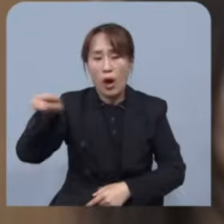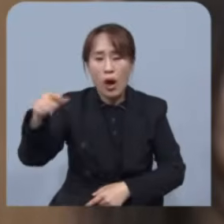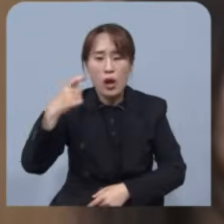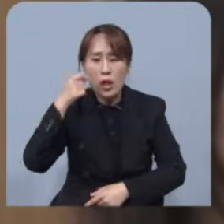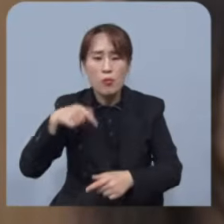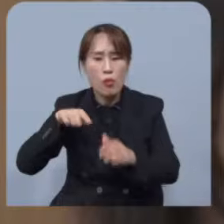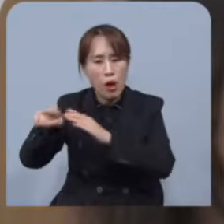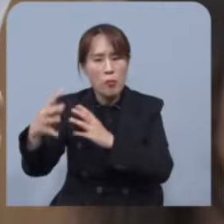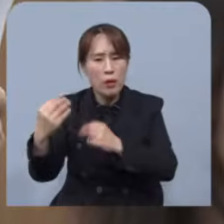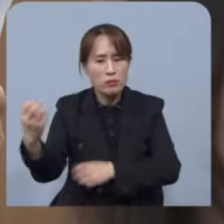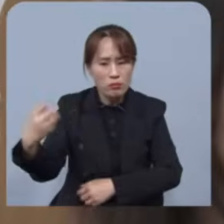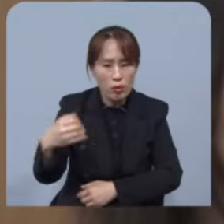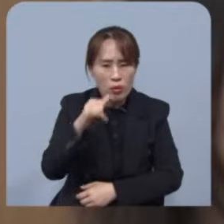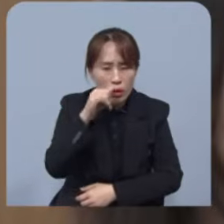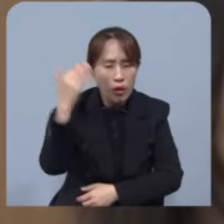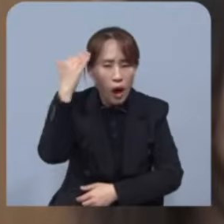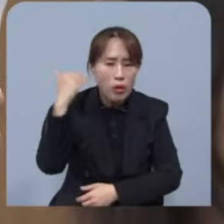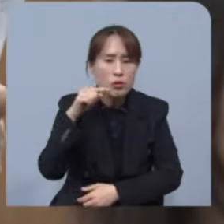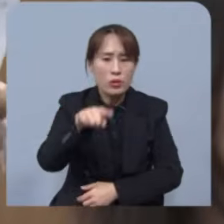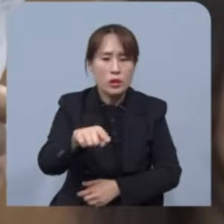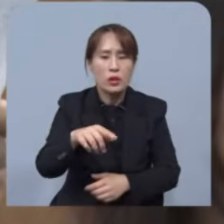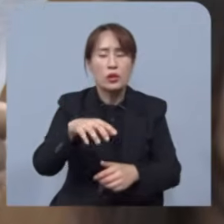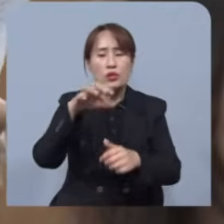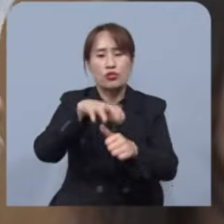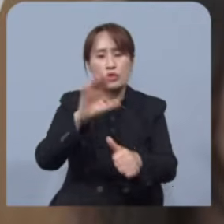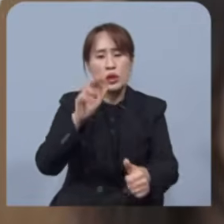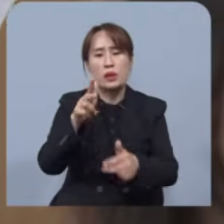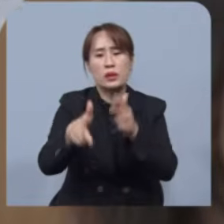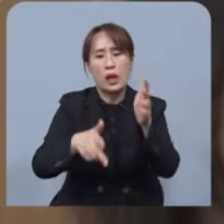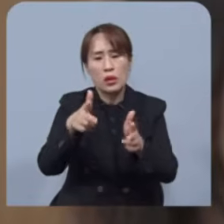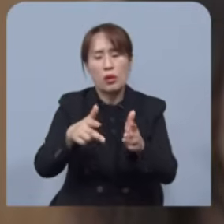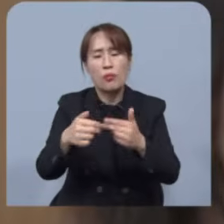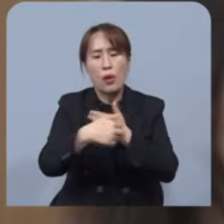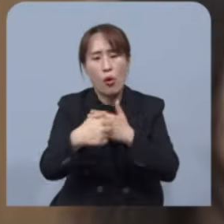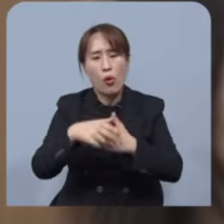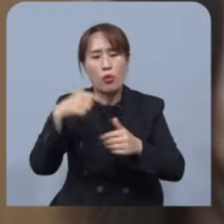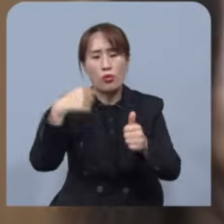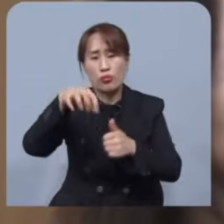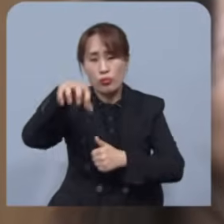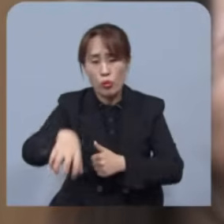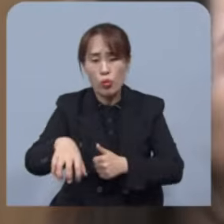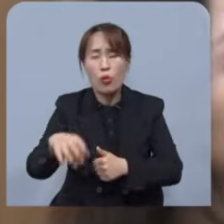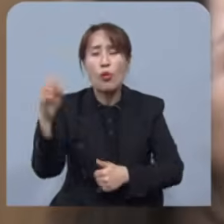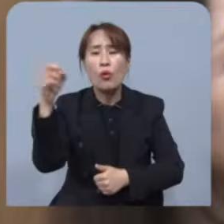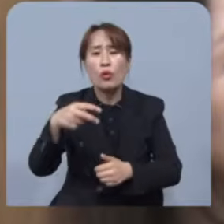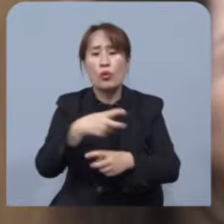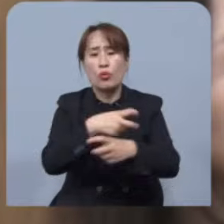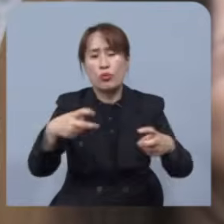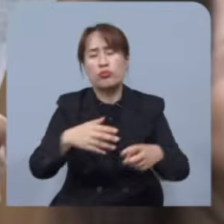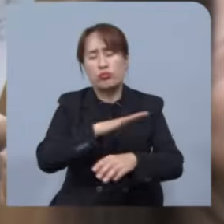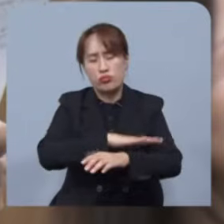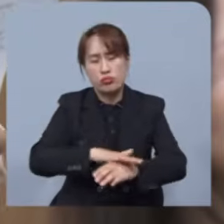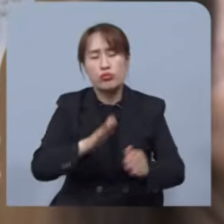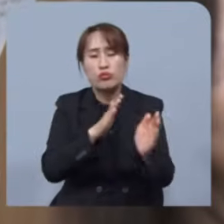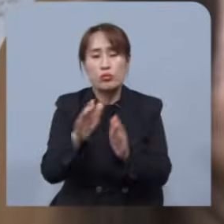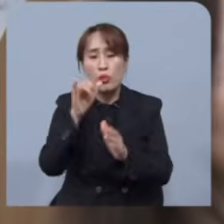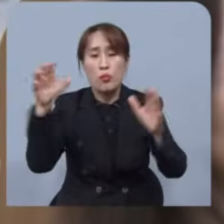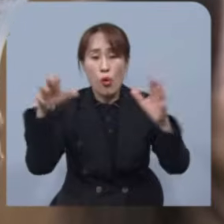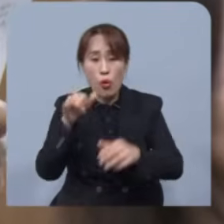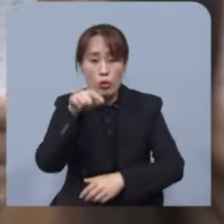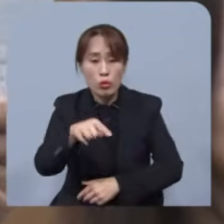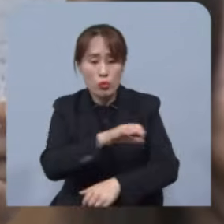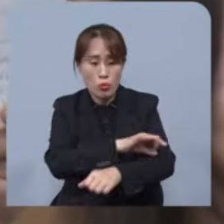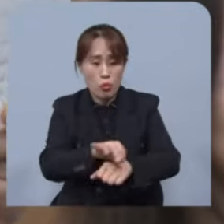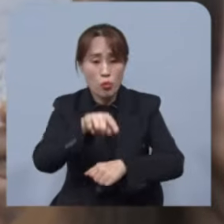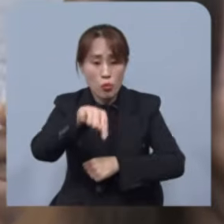이야기를 자주 듣습니다. 한국에서도 규제기관과 산업, 병원, 의료 교육기관 그리고 교통 인프라가 모두 모여있는